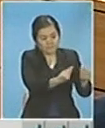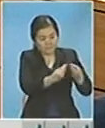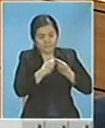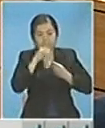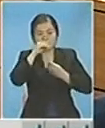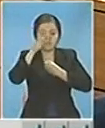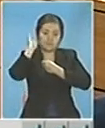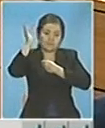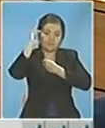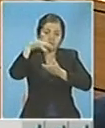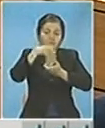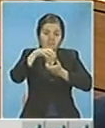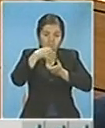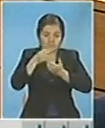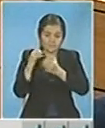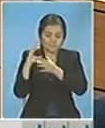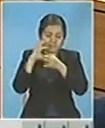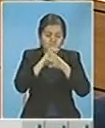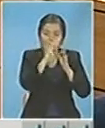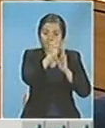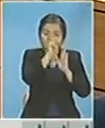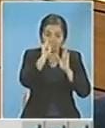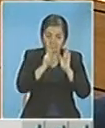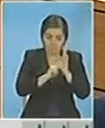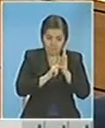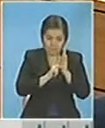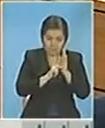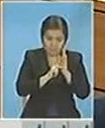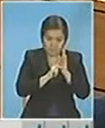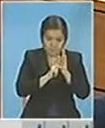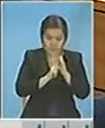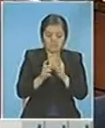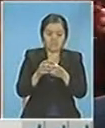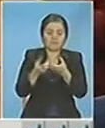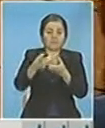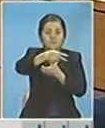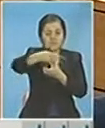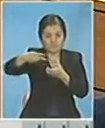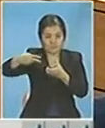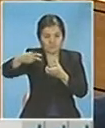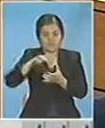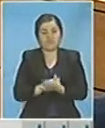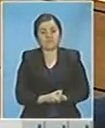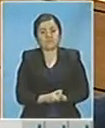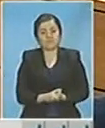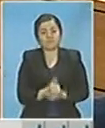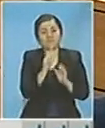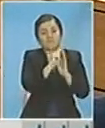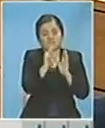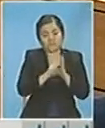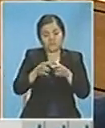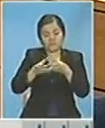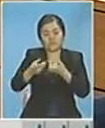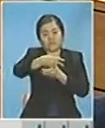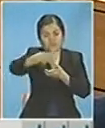ดเห็นในร่างพระราชบัญญัติราชบัณฑิตยสถานฉบับที่พ.ศ.นะครับ